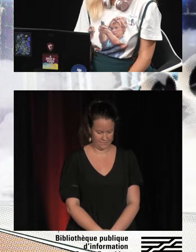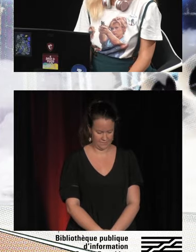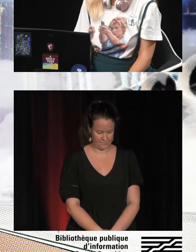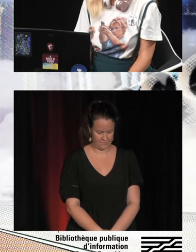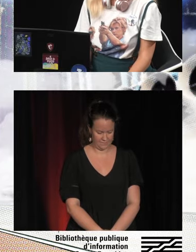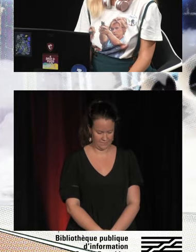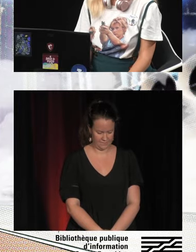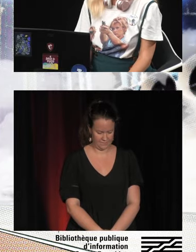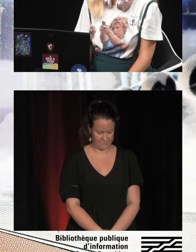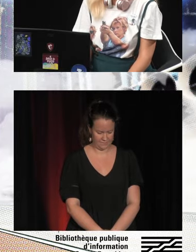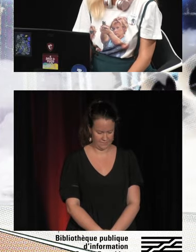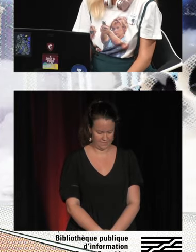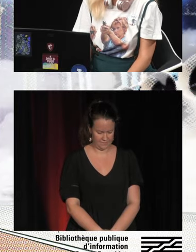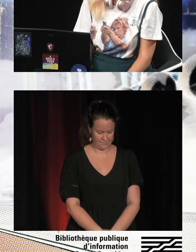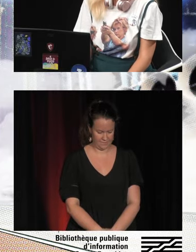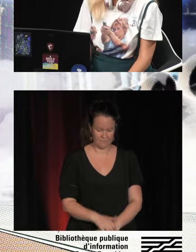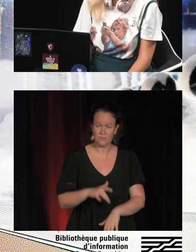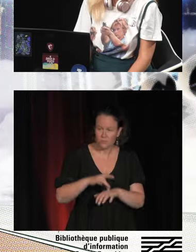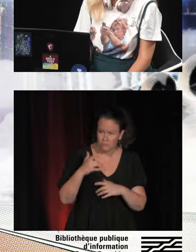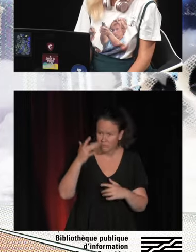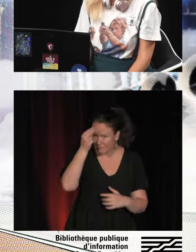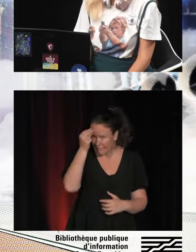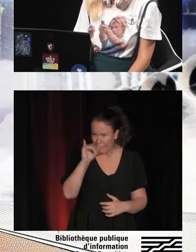J'ai pas vu beaucoup de mains se lever.